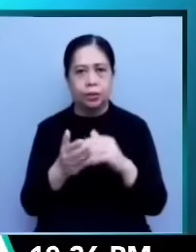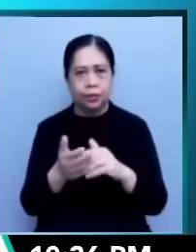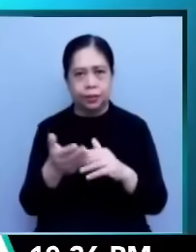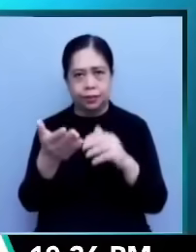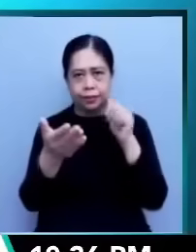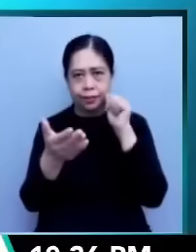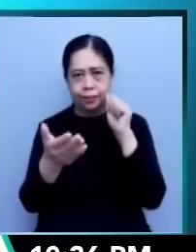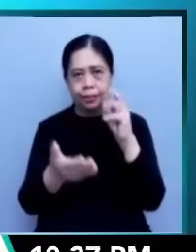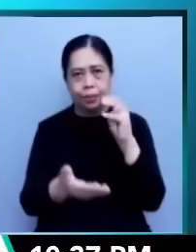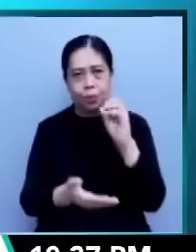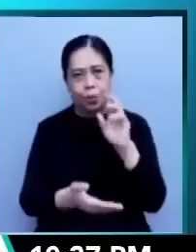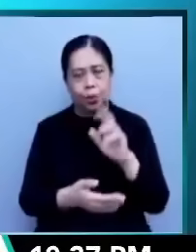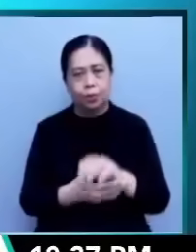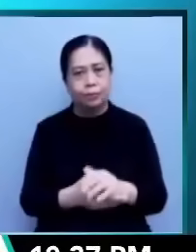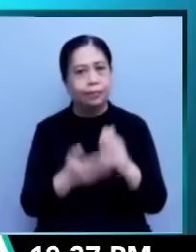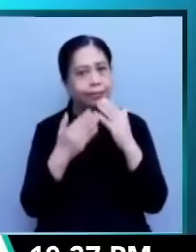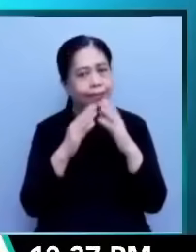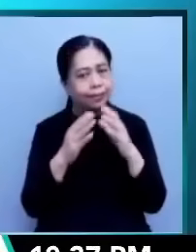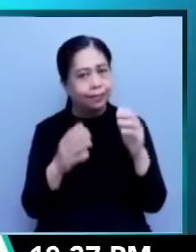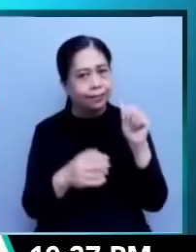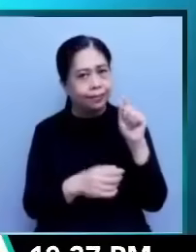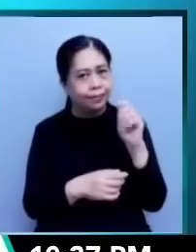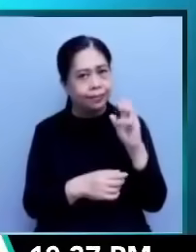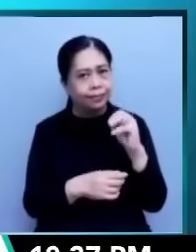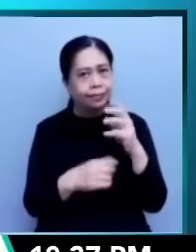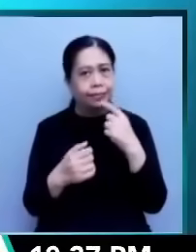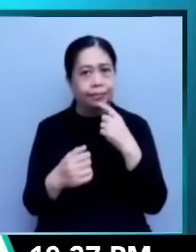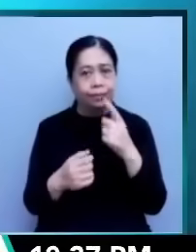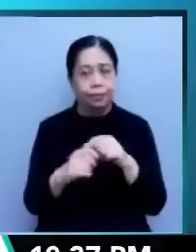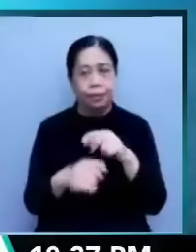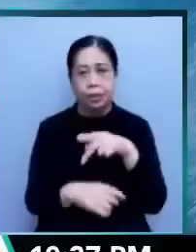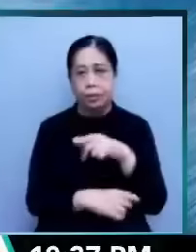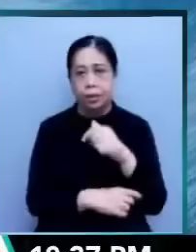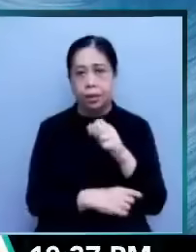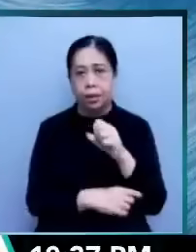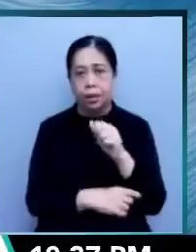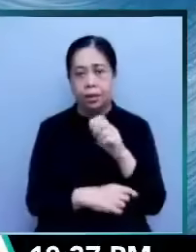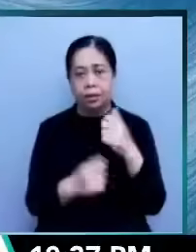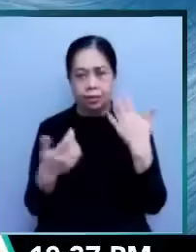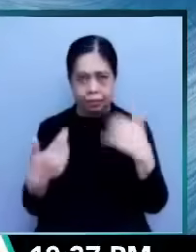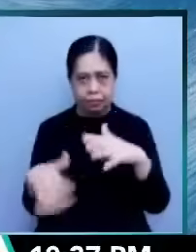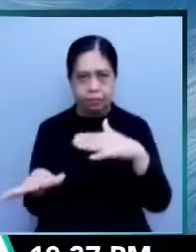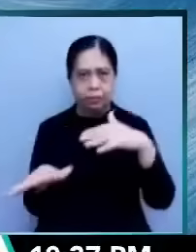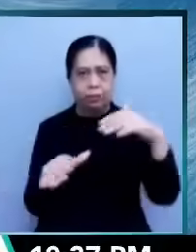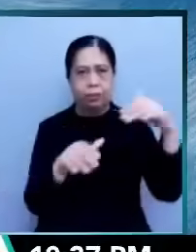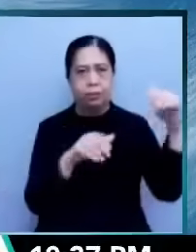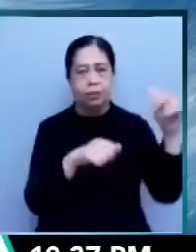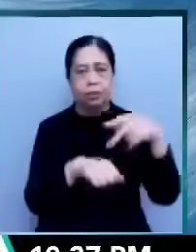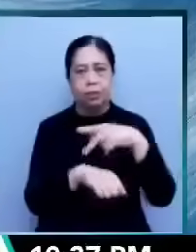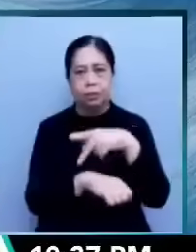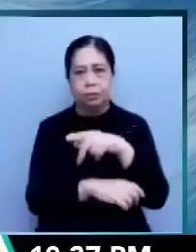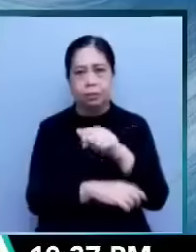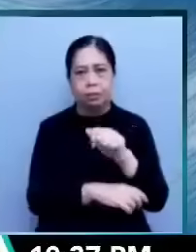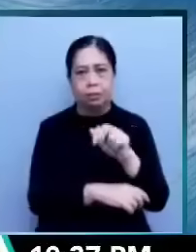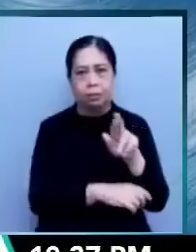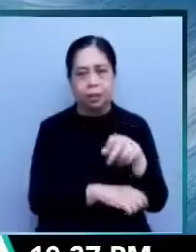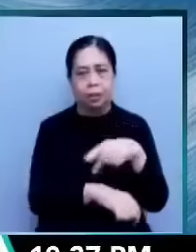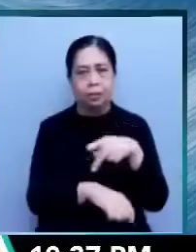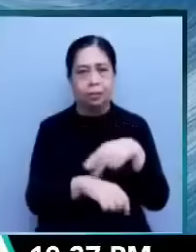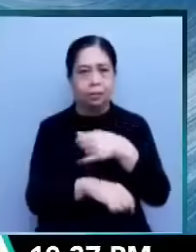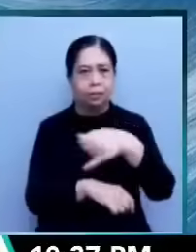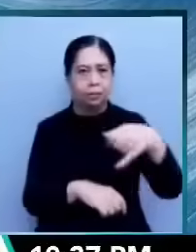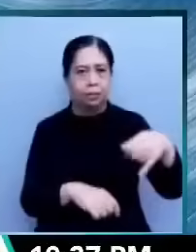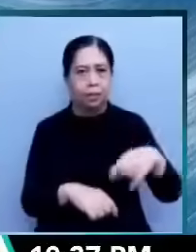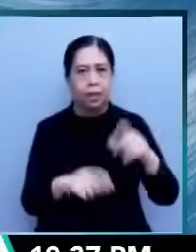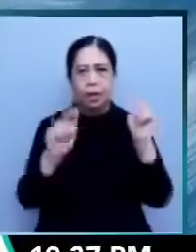Maraming salamat, Ato. Mga kapuso, ayon po sa PAGASA, nakalabas na sa Philippine Area of Responsibility ang bagyong Guring,